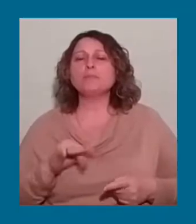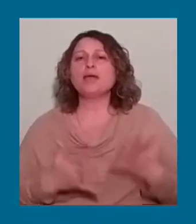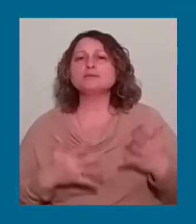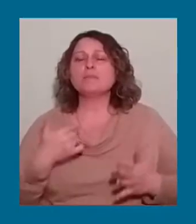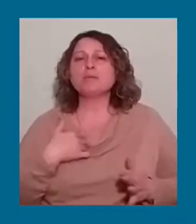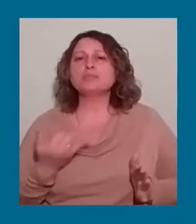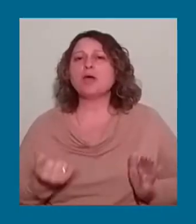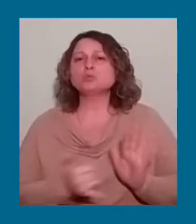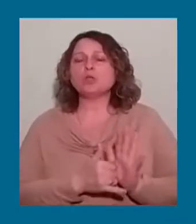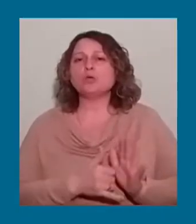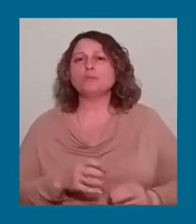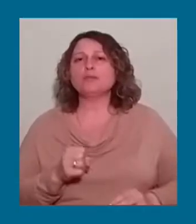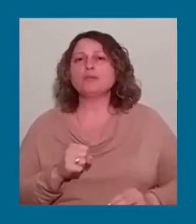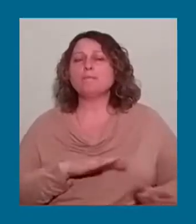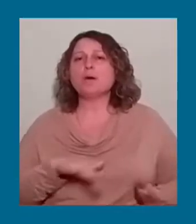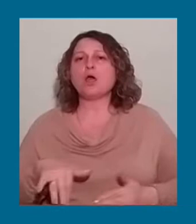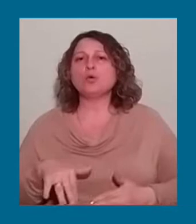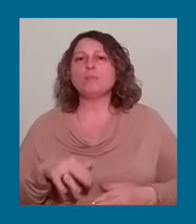техосмотр.